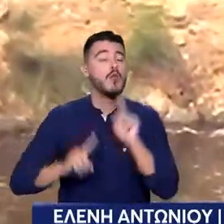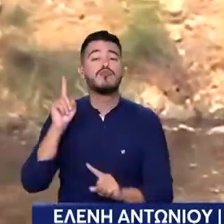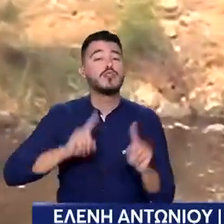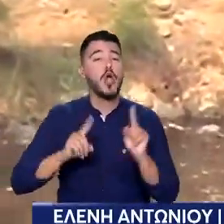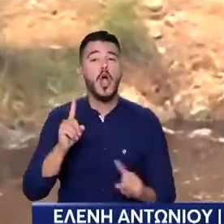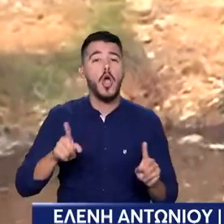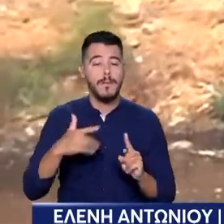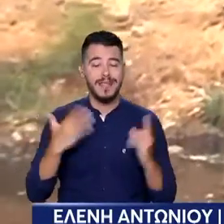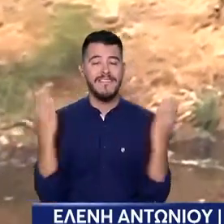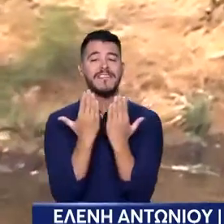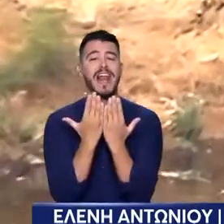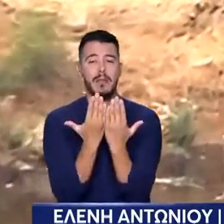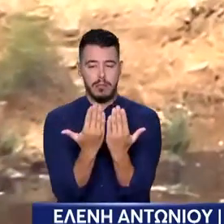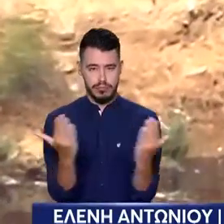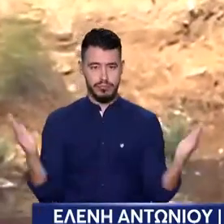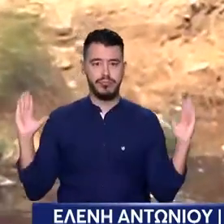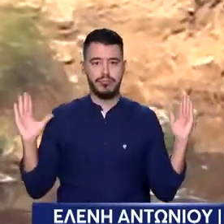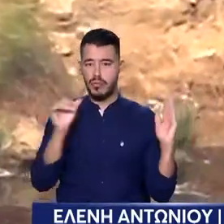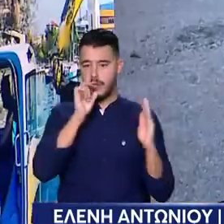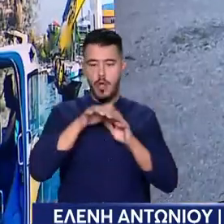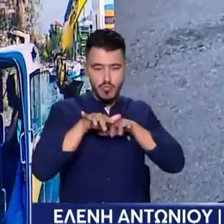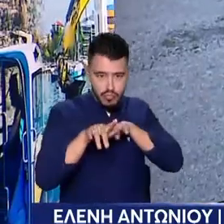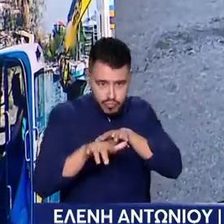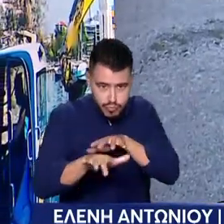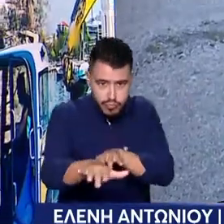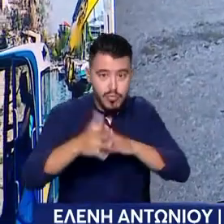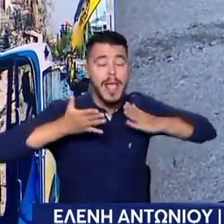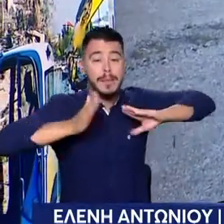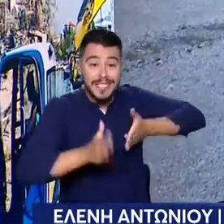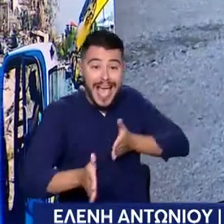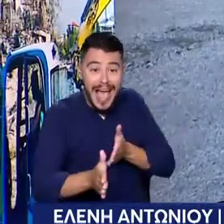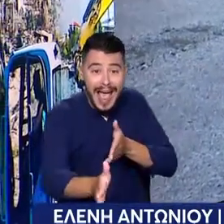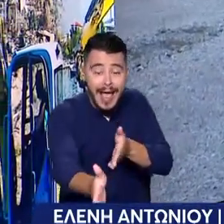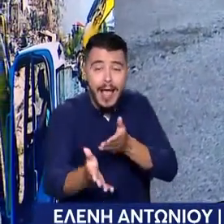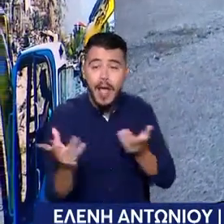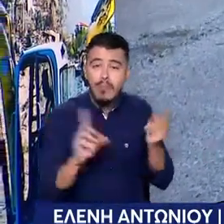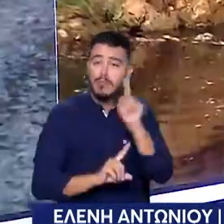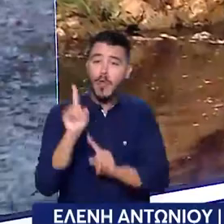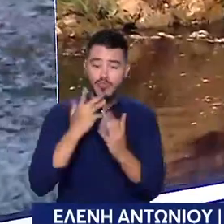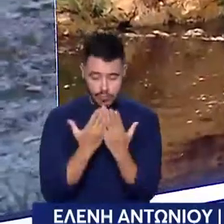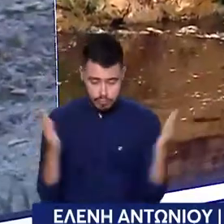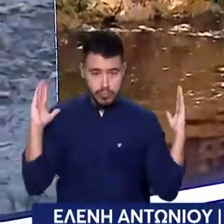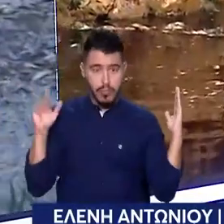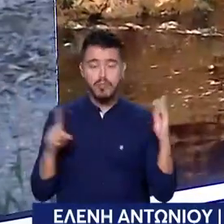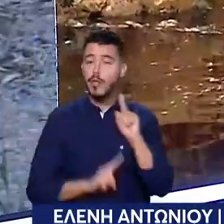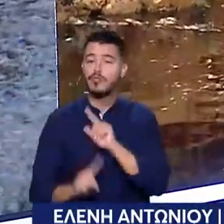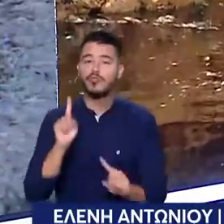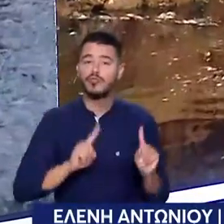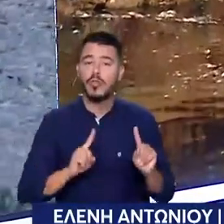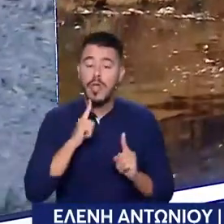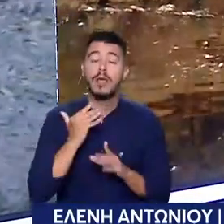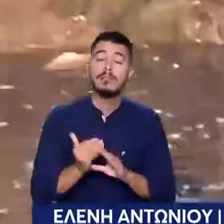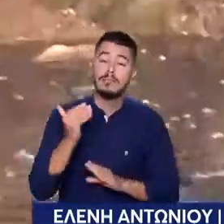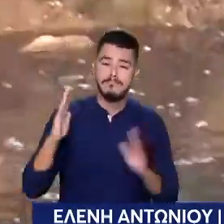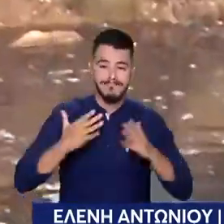και να βρεθούν τα ψάρια στη θάλασσα και εκεί να ψοφήσουν. Το δεύτερο είναι ποιος ήταν ο χειρισμός μετά. Γιατί αυτά